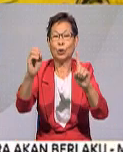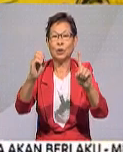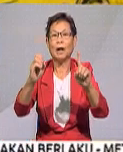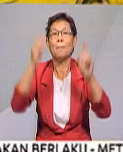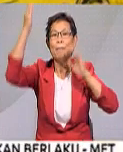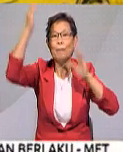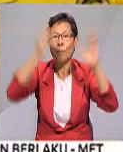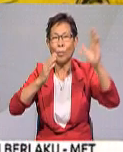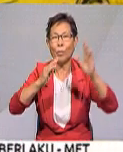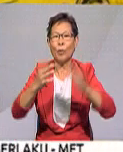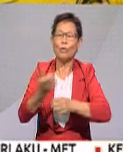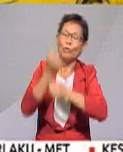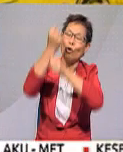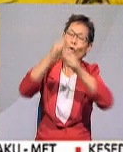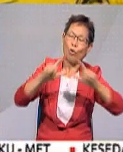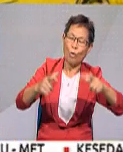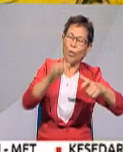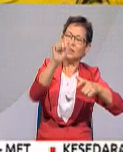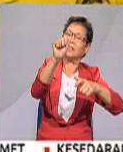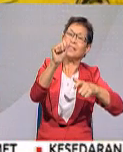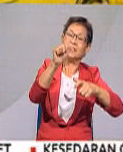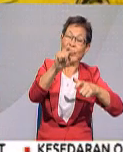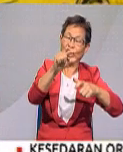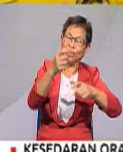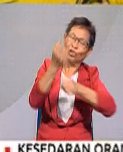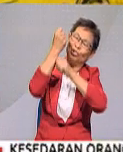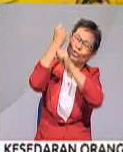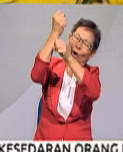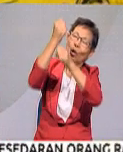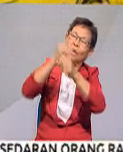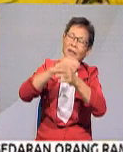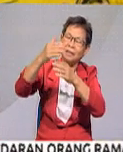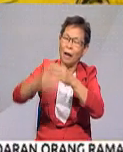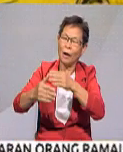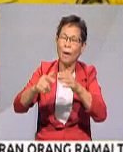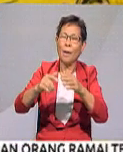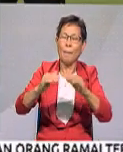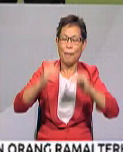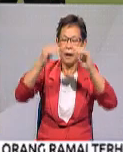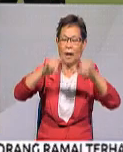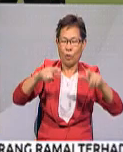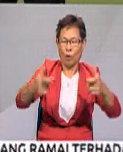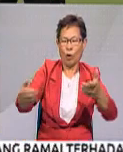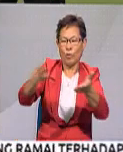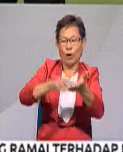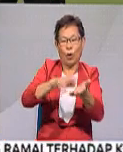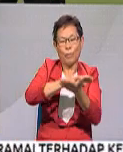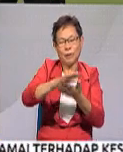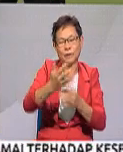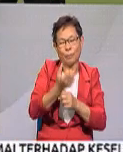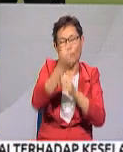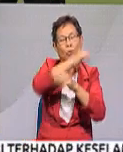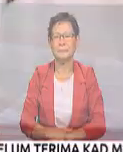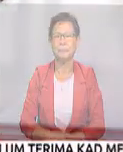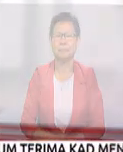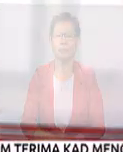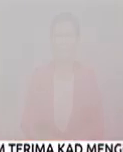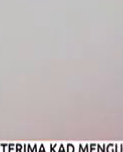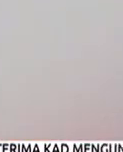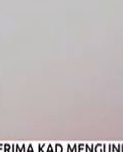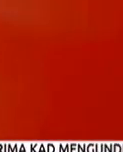membolehkan Malaysia mengungguli kumpulan G selepas menamatkan saingan peringkat kumpulan dengan rekod bersih menang semua